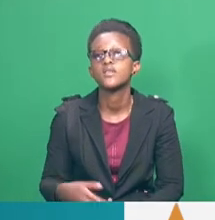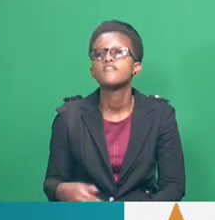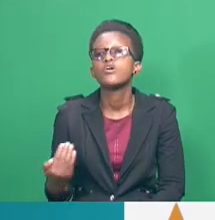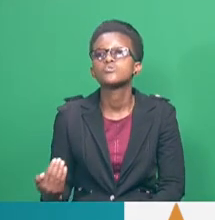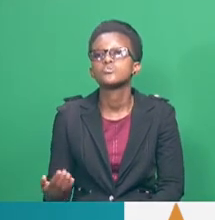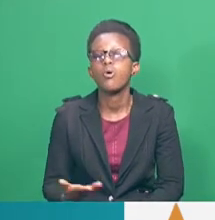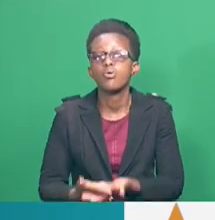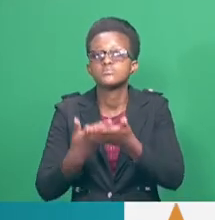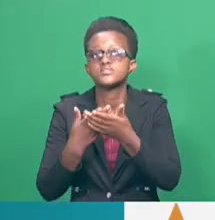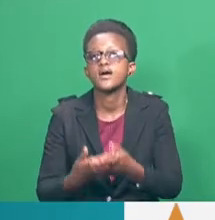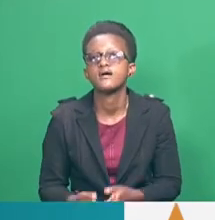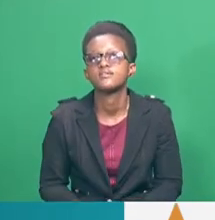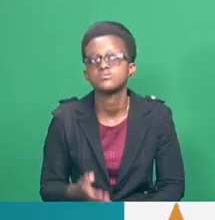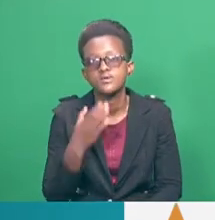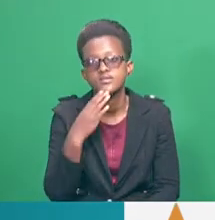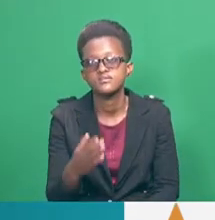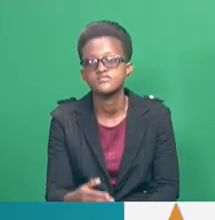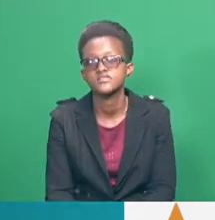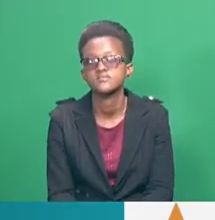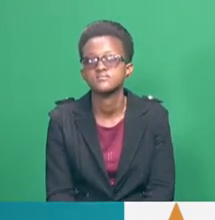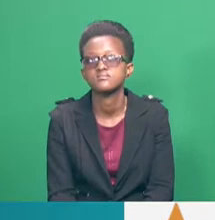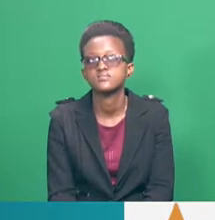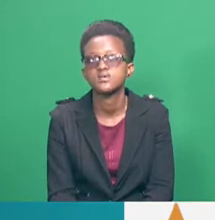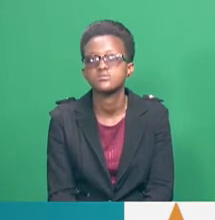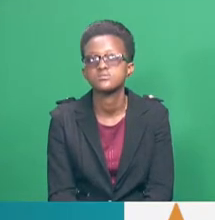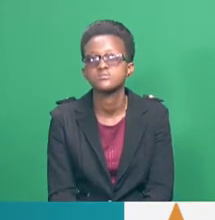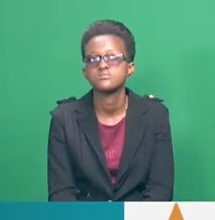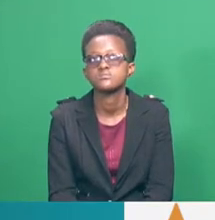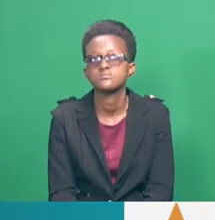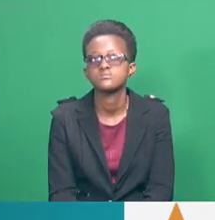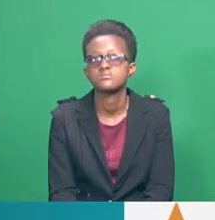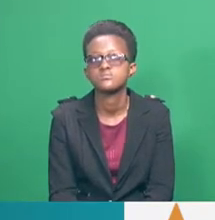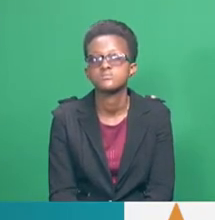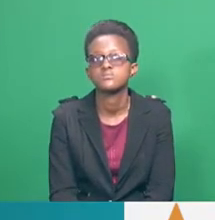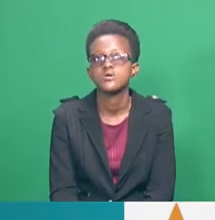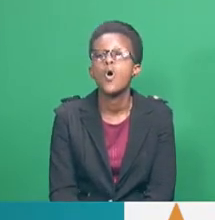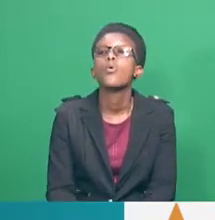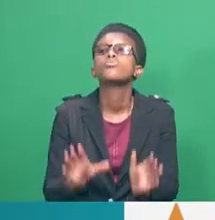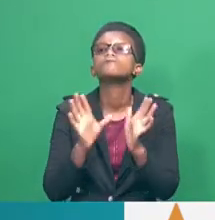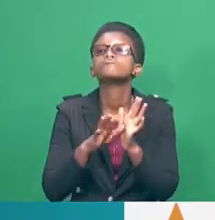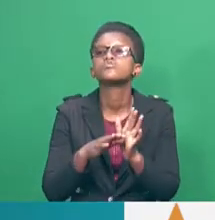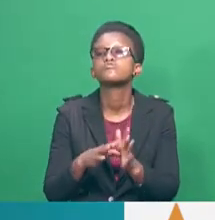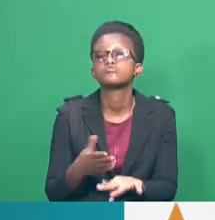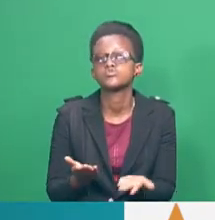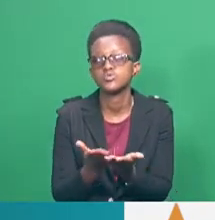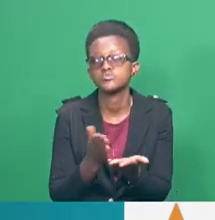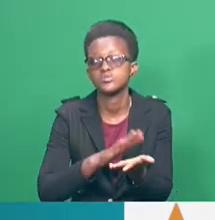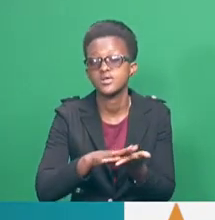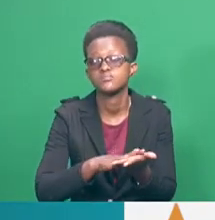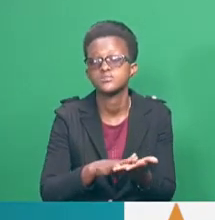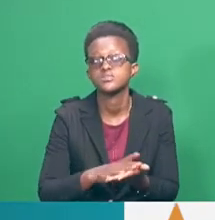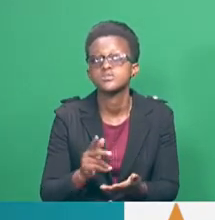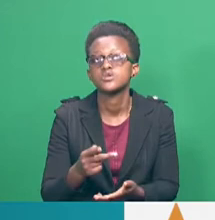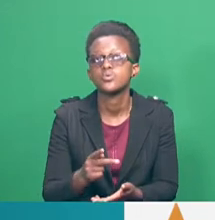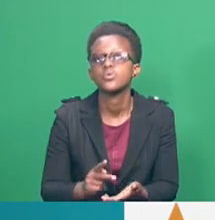zaidi na Wilson Elisha. Ukia Rajabu ni mlemavu wa viungo, mwanafunzi wa shule msingi Wita iliyoko kata ya Kisesa